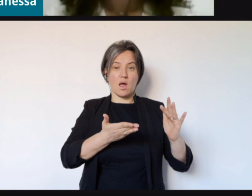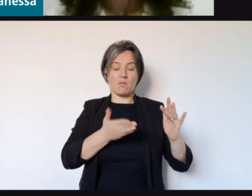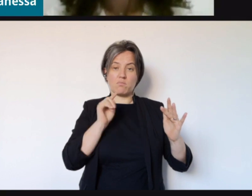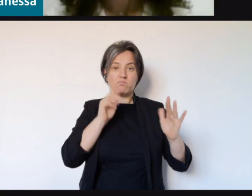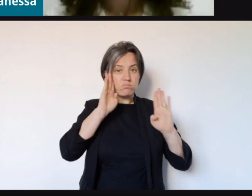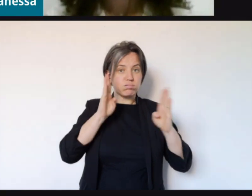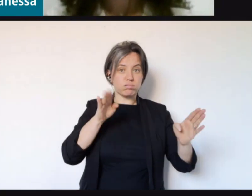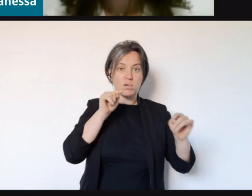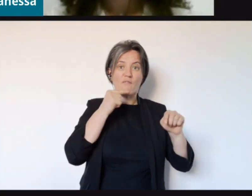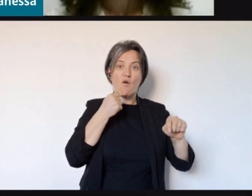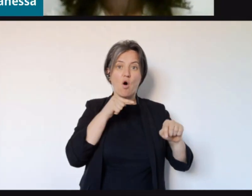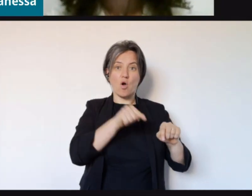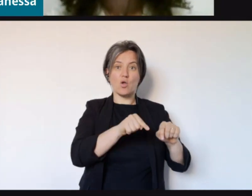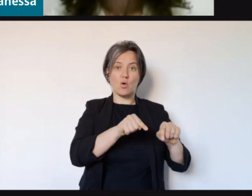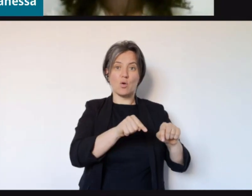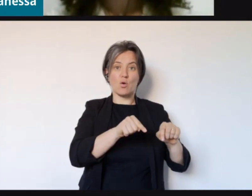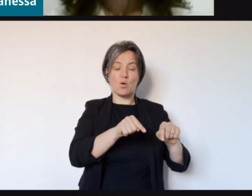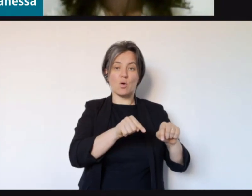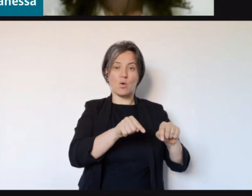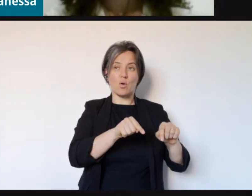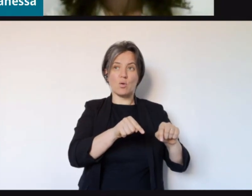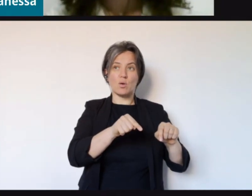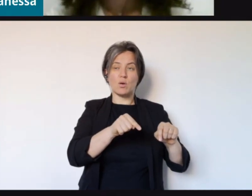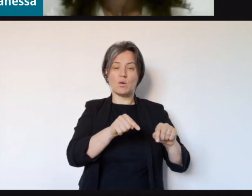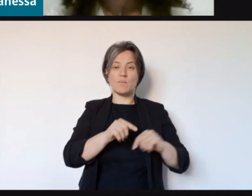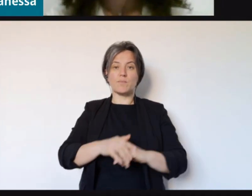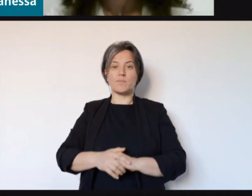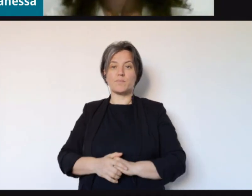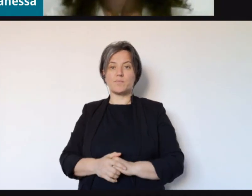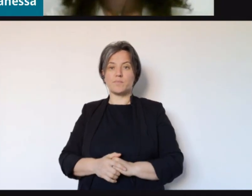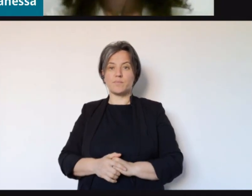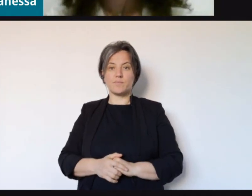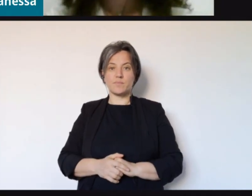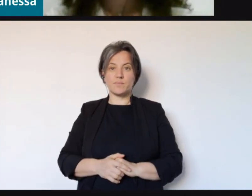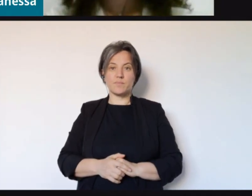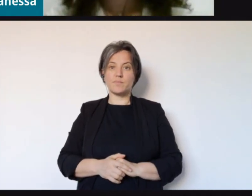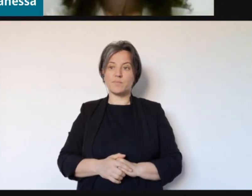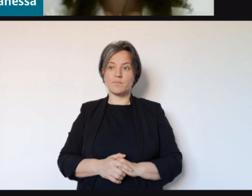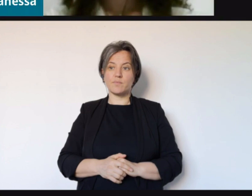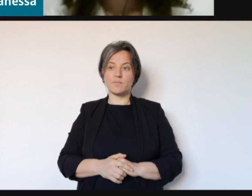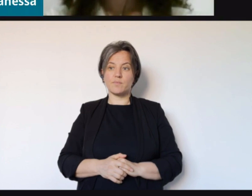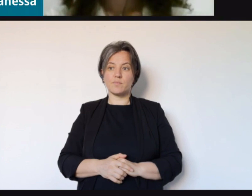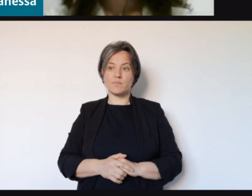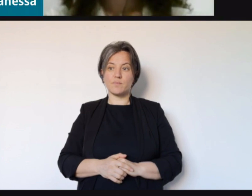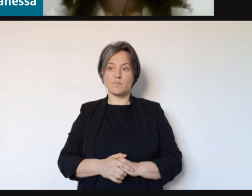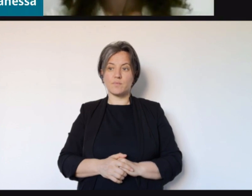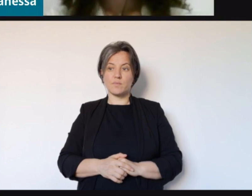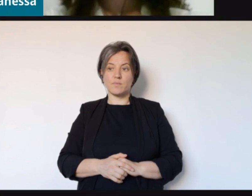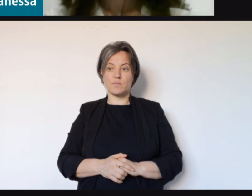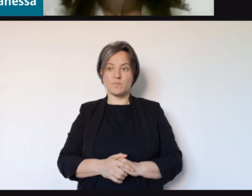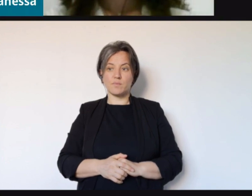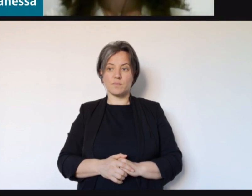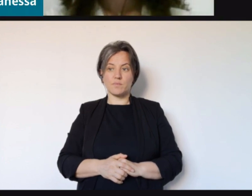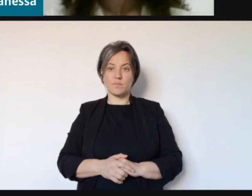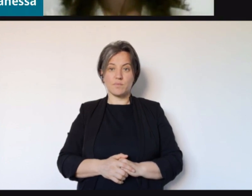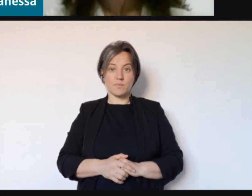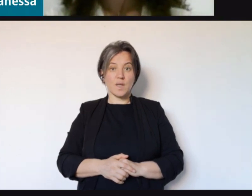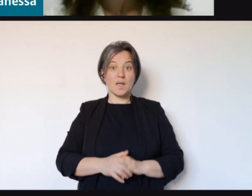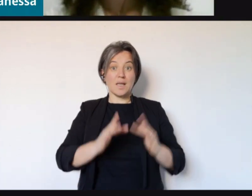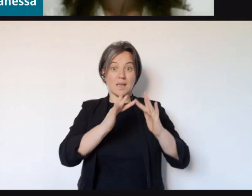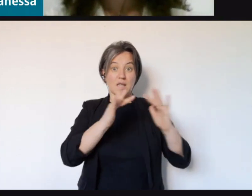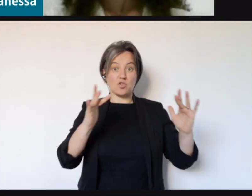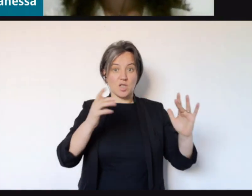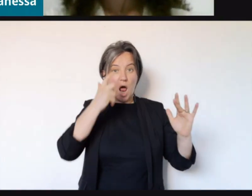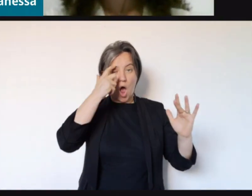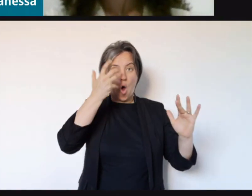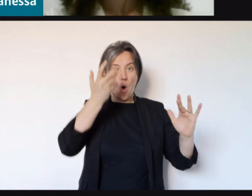digitale, sempre più virtuale, dove la dimensione nozionistica sarà privilegiata, perché io